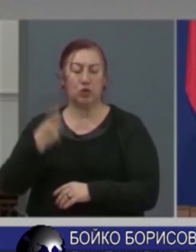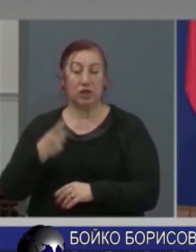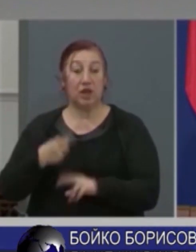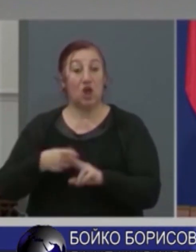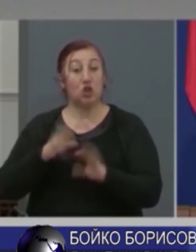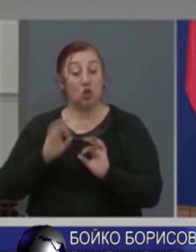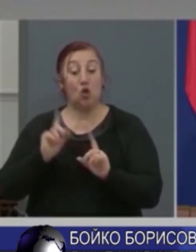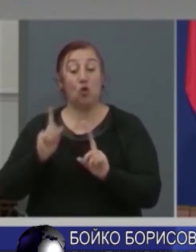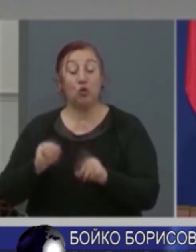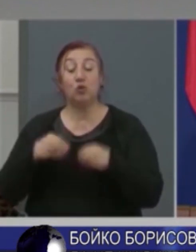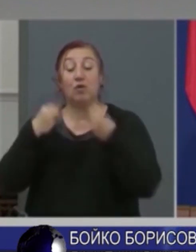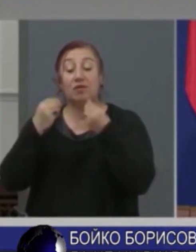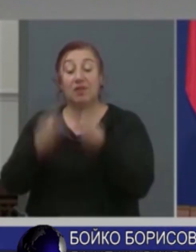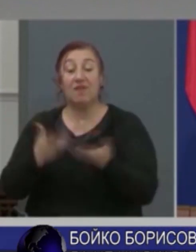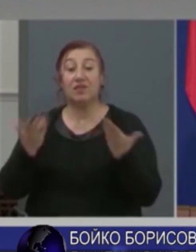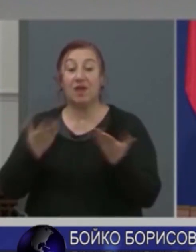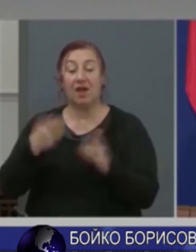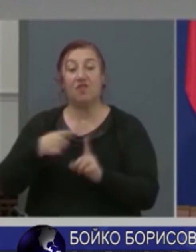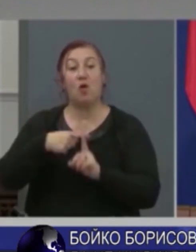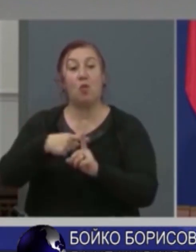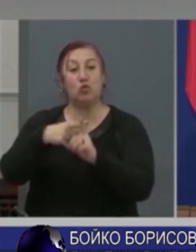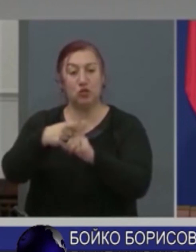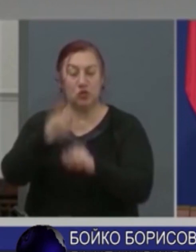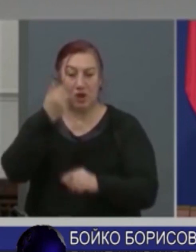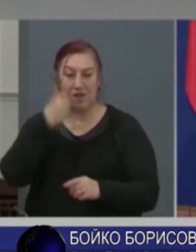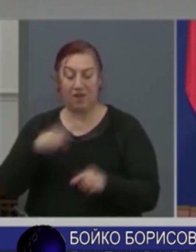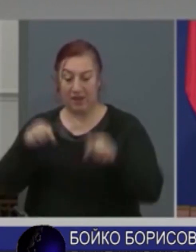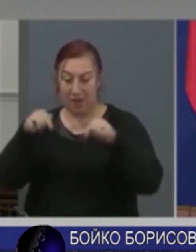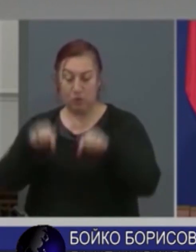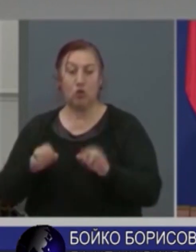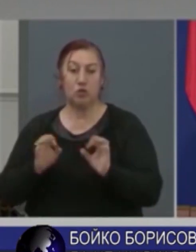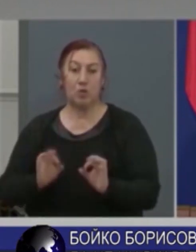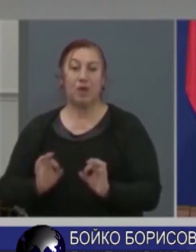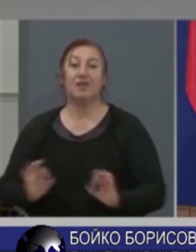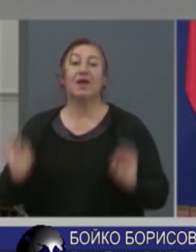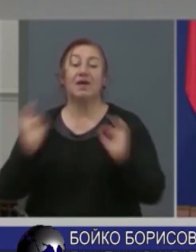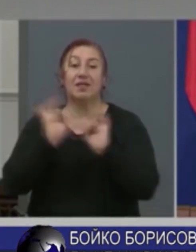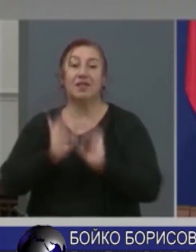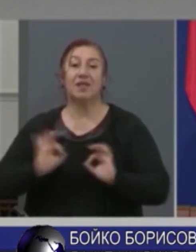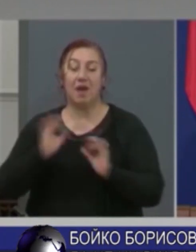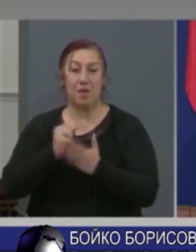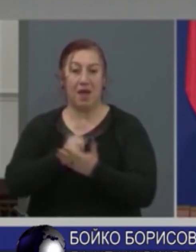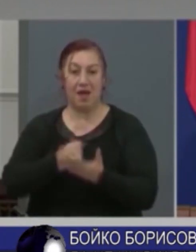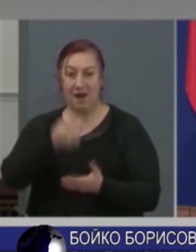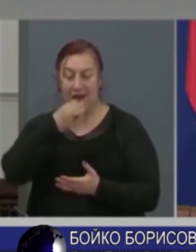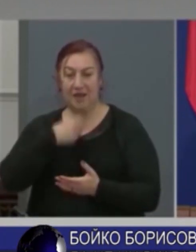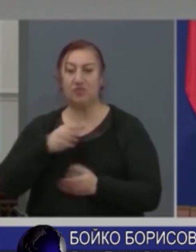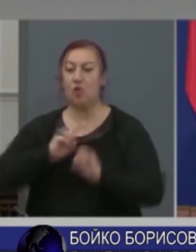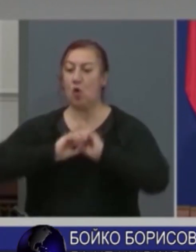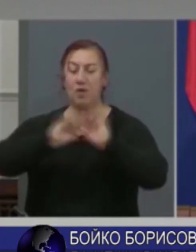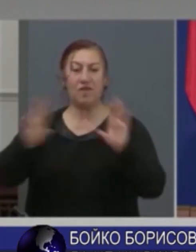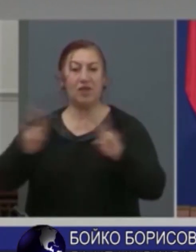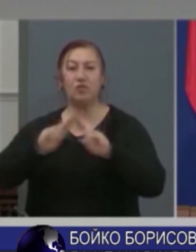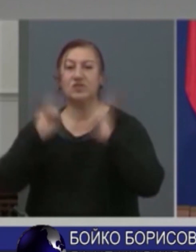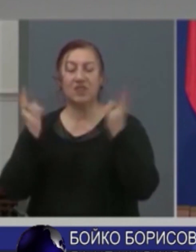но които дават някакъв положителен ефект, към този момент няма лекарства за евеносвета, което да лекува